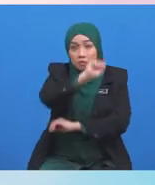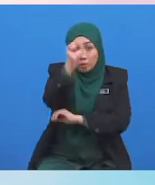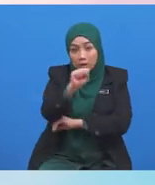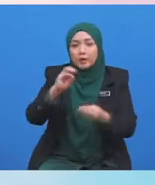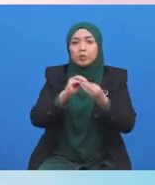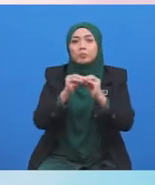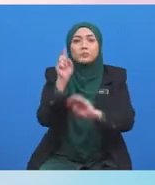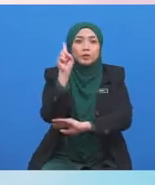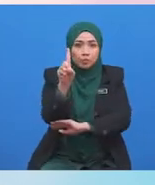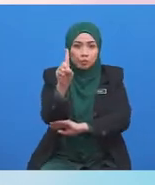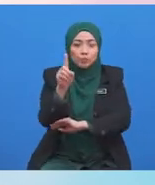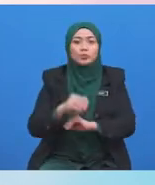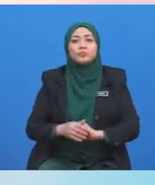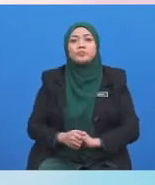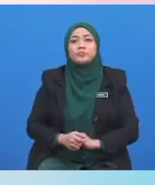Soalan pertama.